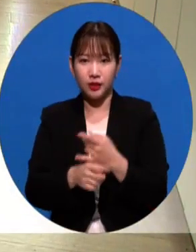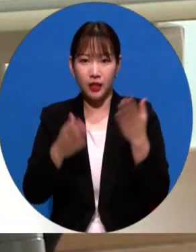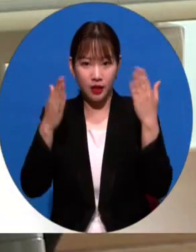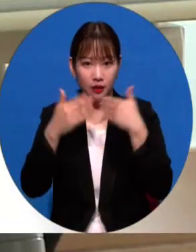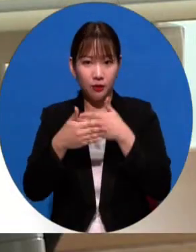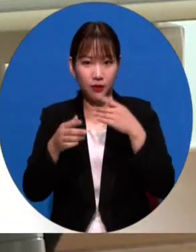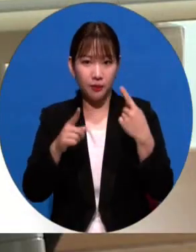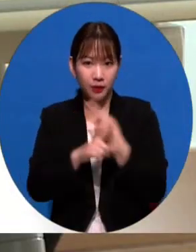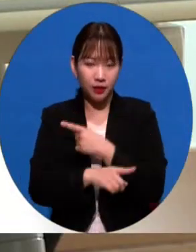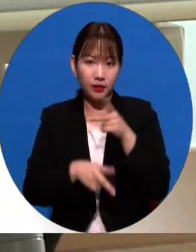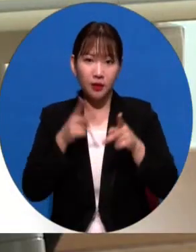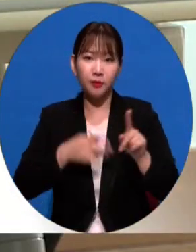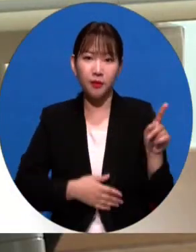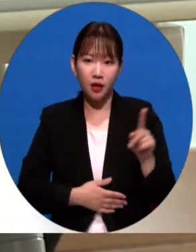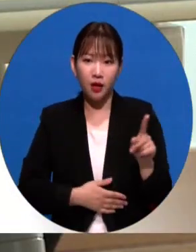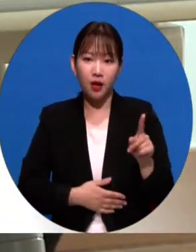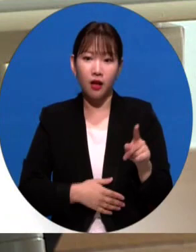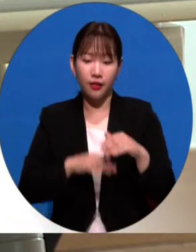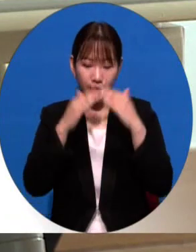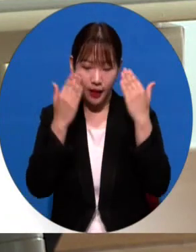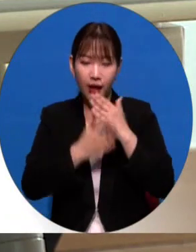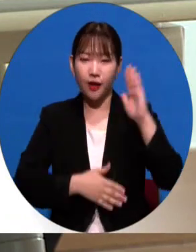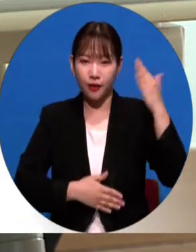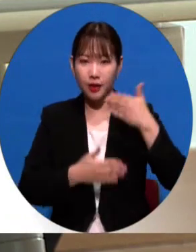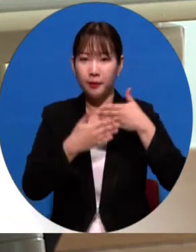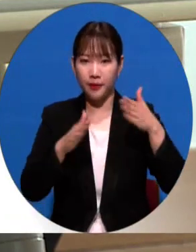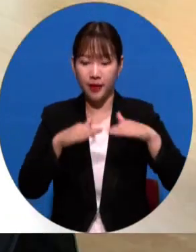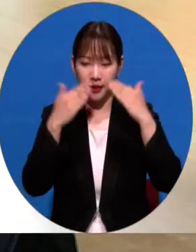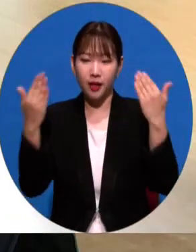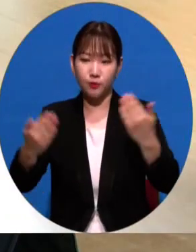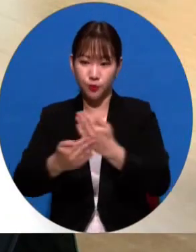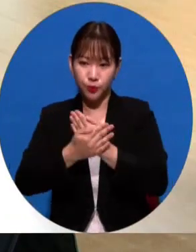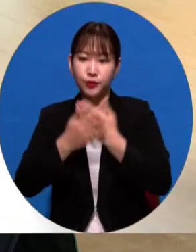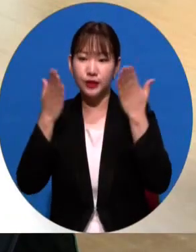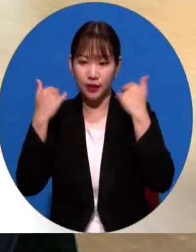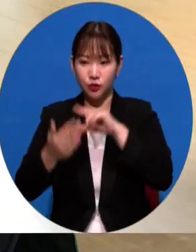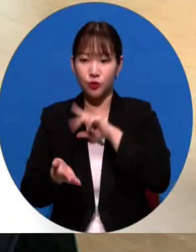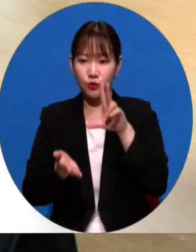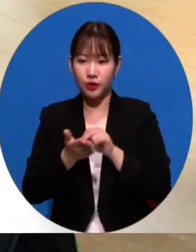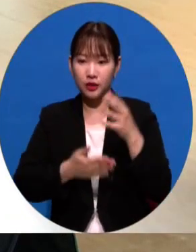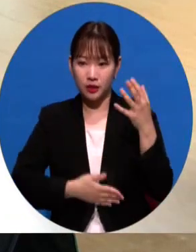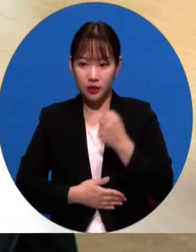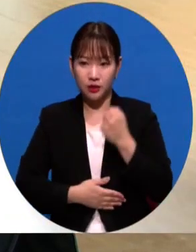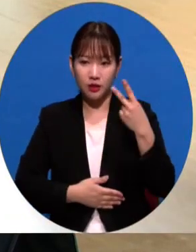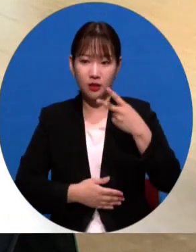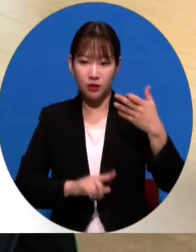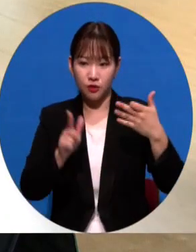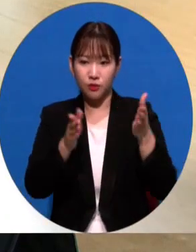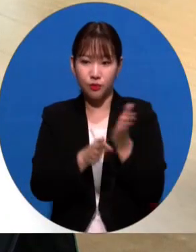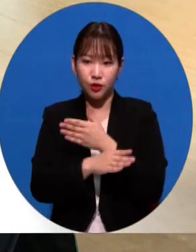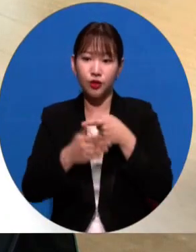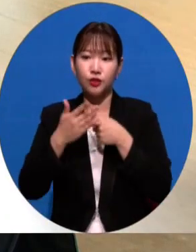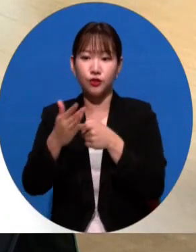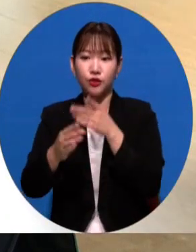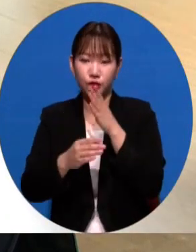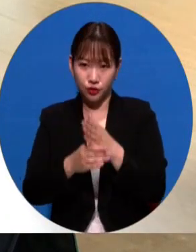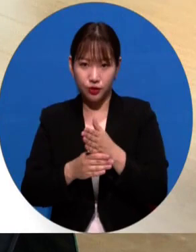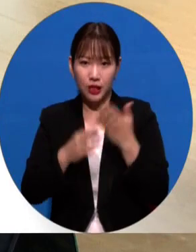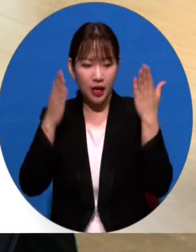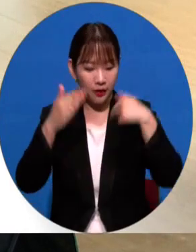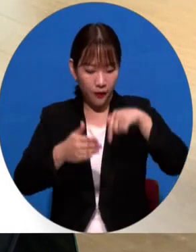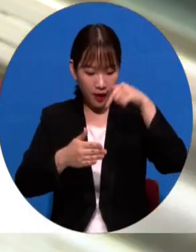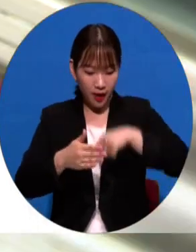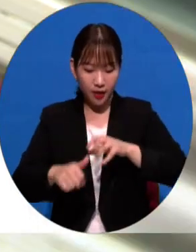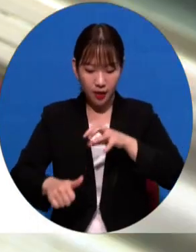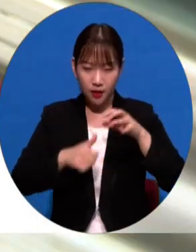학교 공간혁신사업은 다 되는 교실, 다 품은 학교라는 슬로건으로 지난 2019년부터 추진하고 있으며 학교